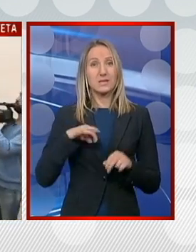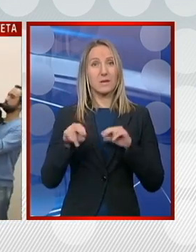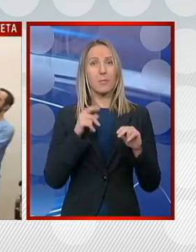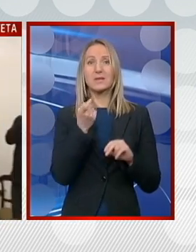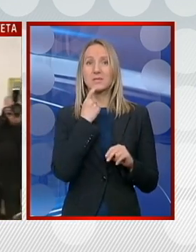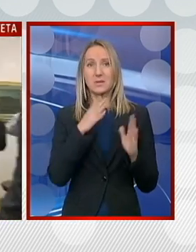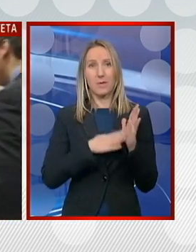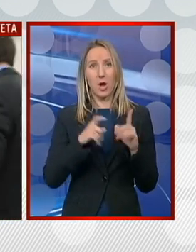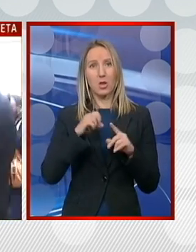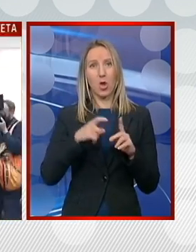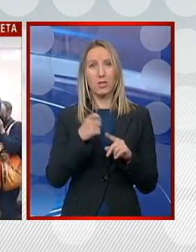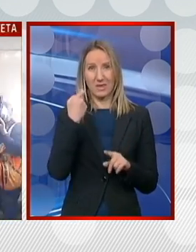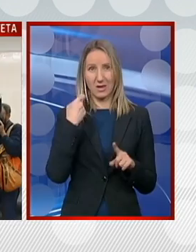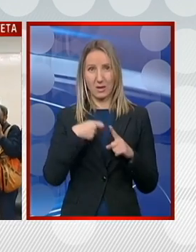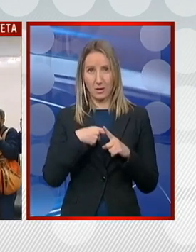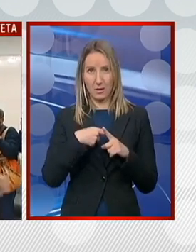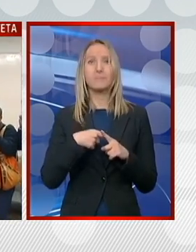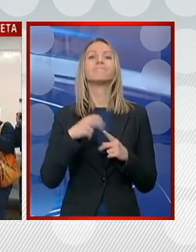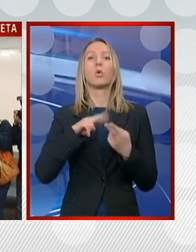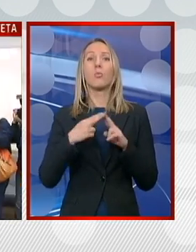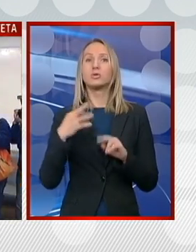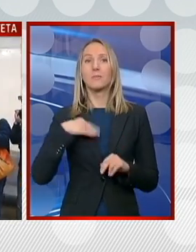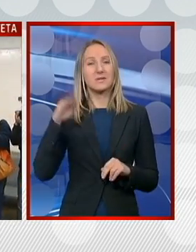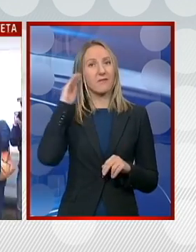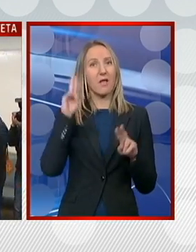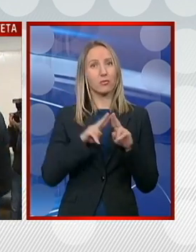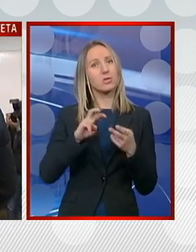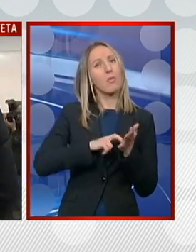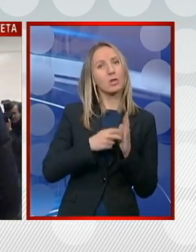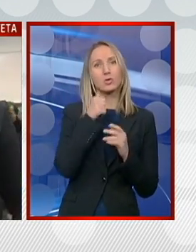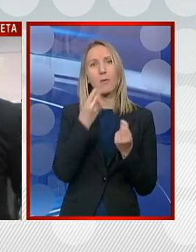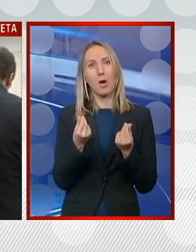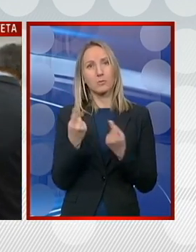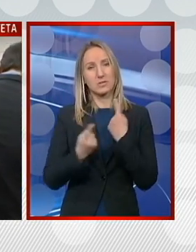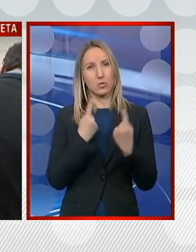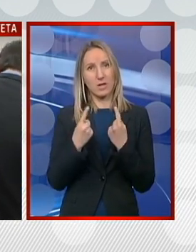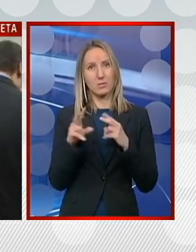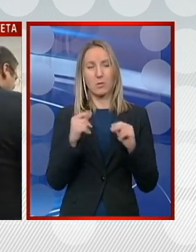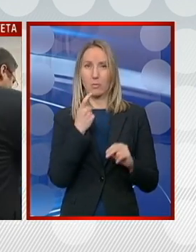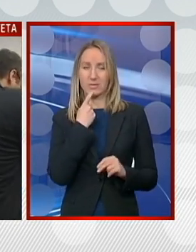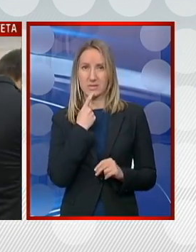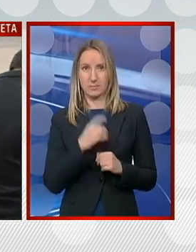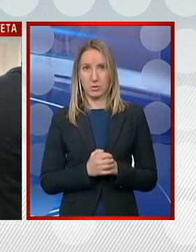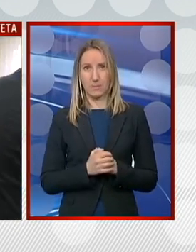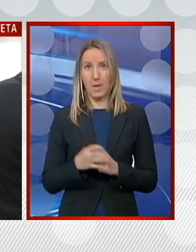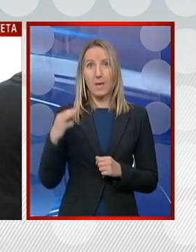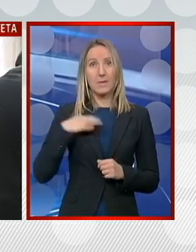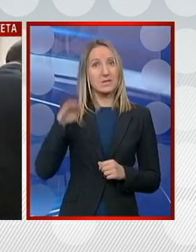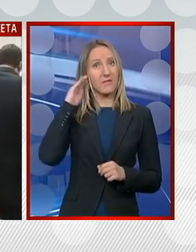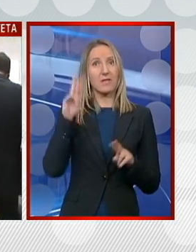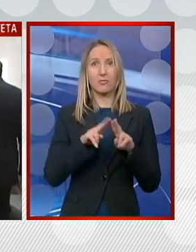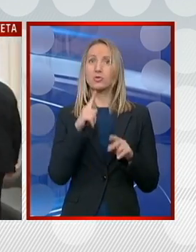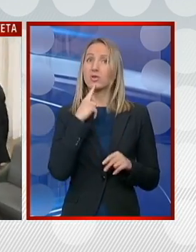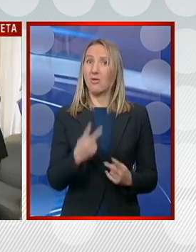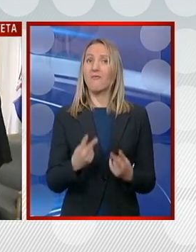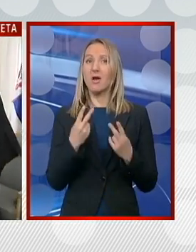Predsjednik Republike Srpske Milorad Dodik upoznao je premijera Vučića sa političkom i ekonomskom situacijom u Srpskoj. Premijer Vučić je istakao